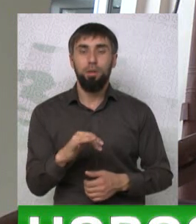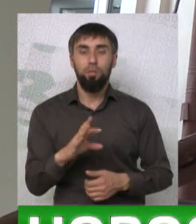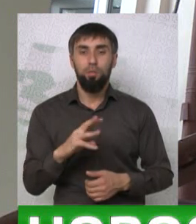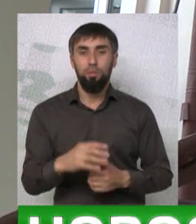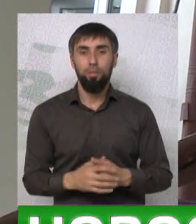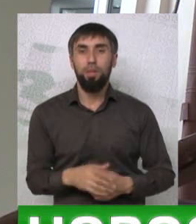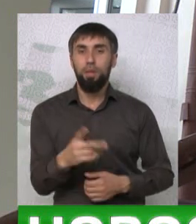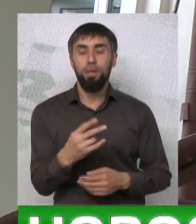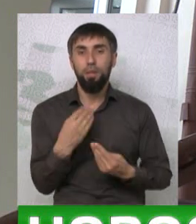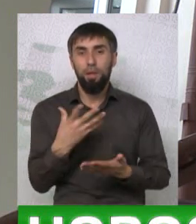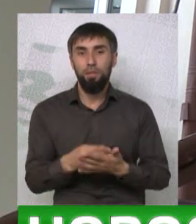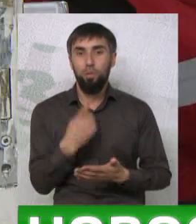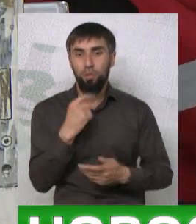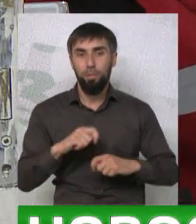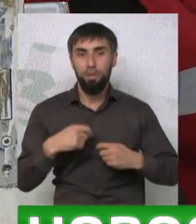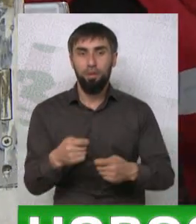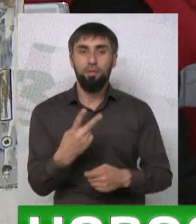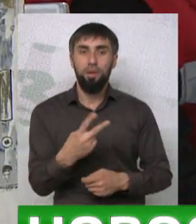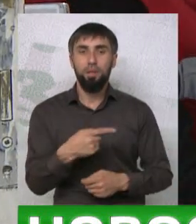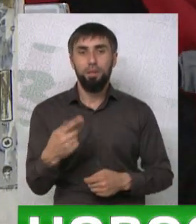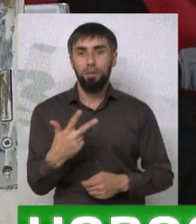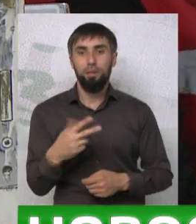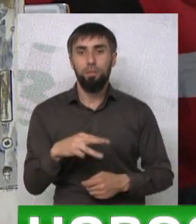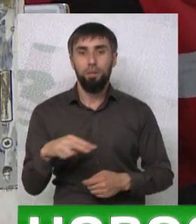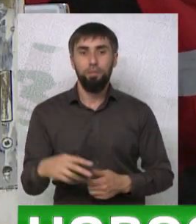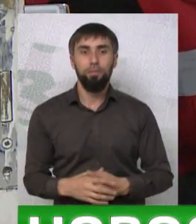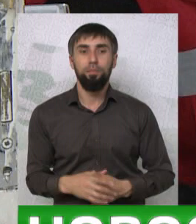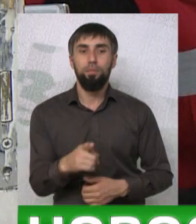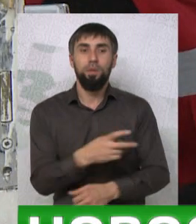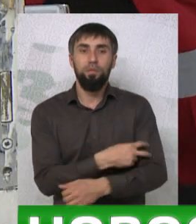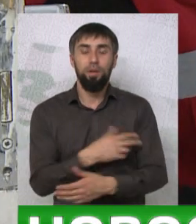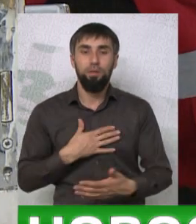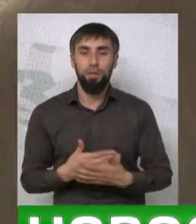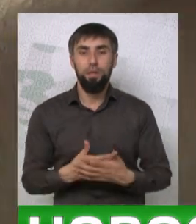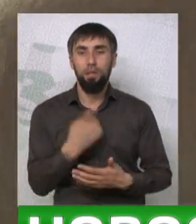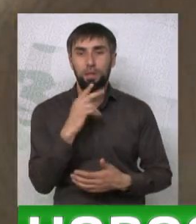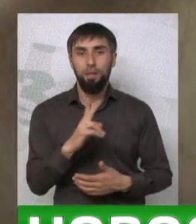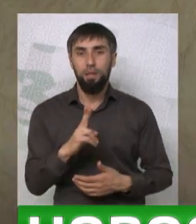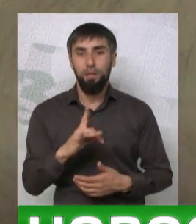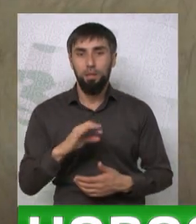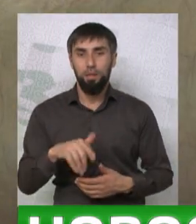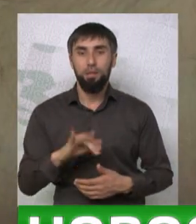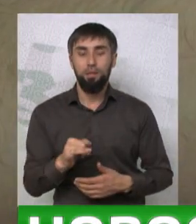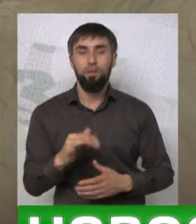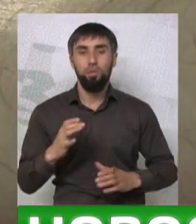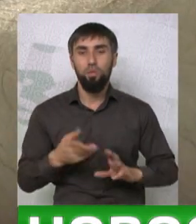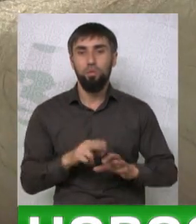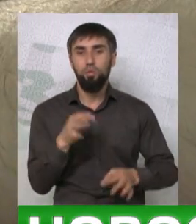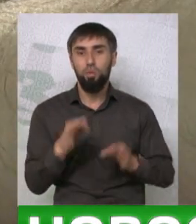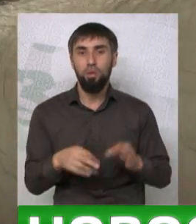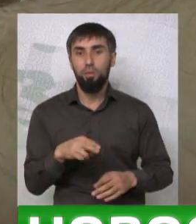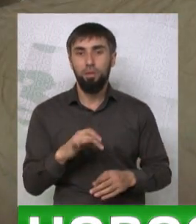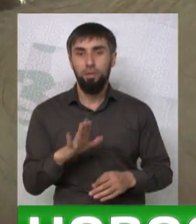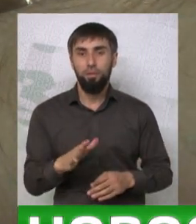3 миллилитра собственной крови. Участники акции, а это волонтеры-медики Красного Креста и сотрудники службы судебных приставов,